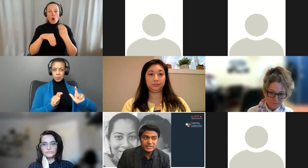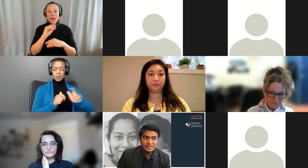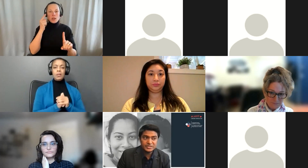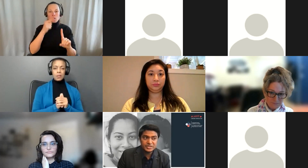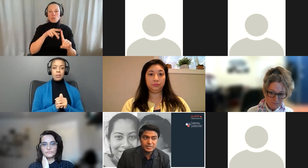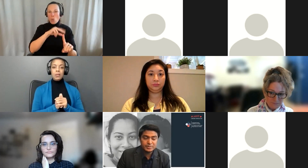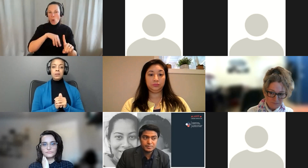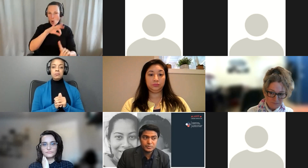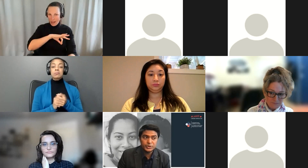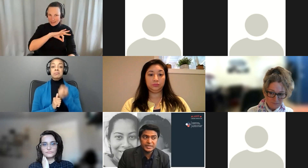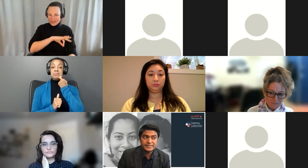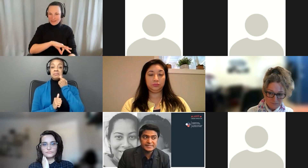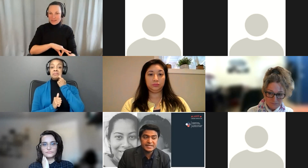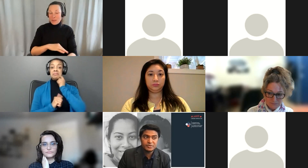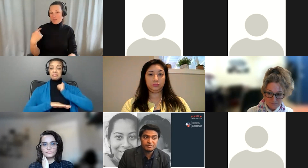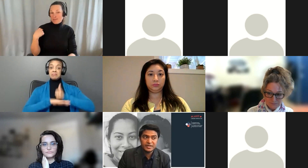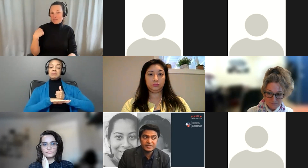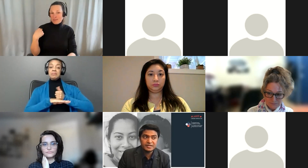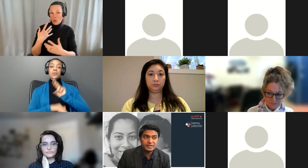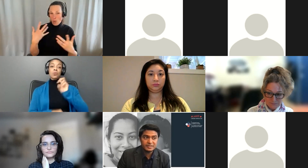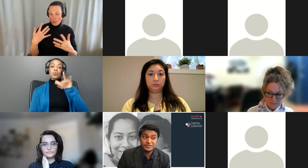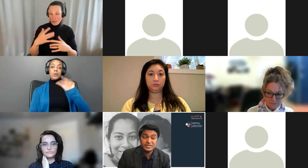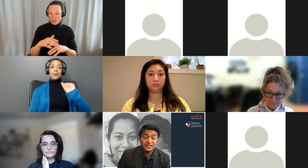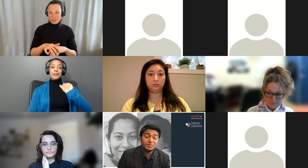Et récemment, nous avons établi